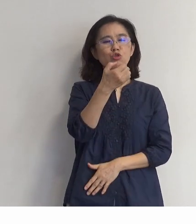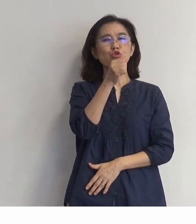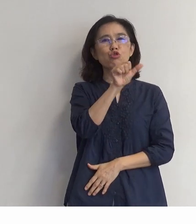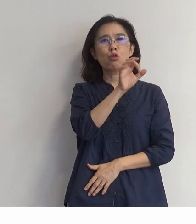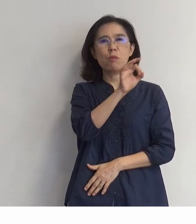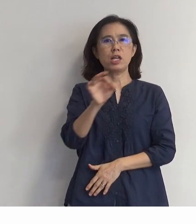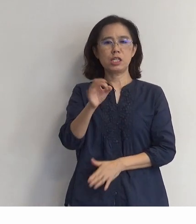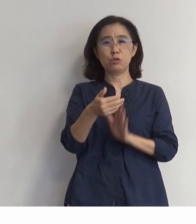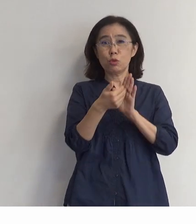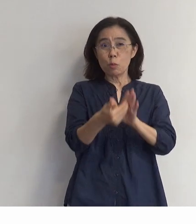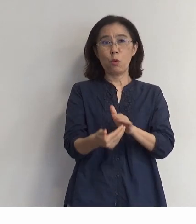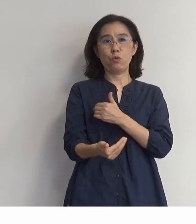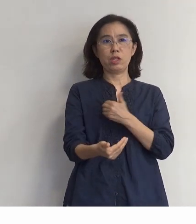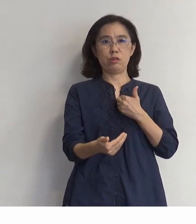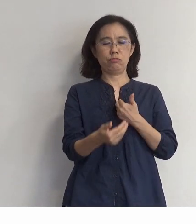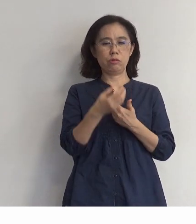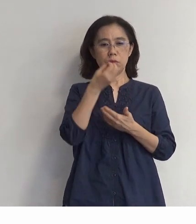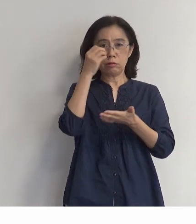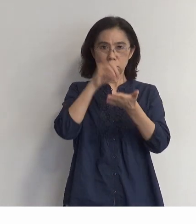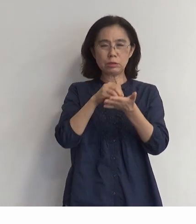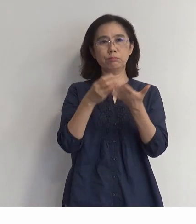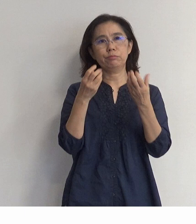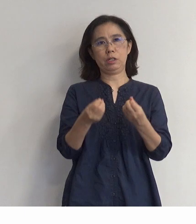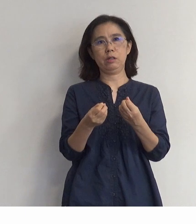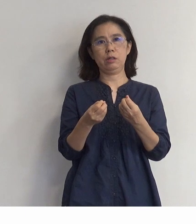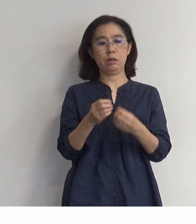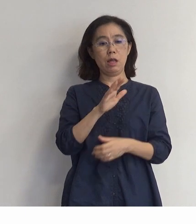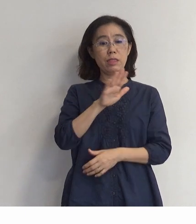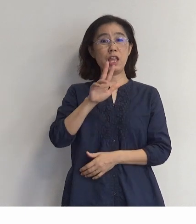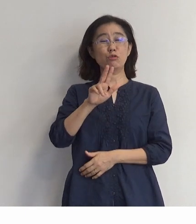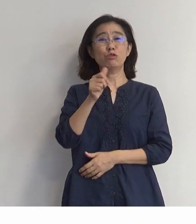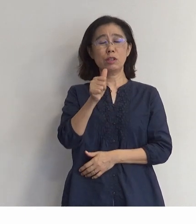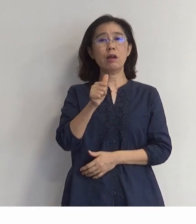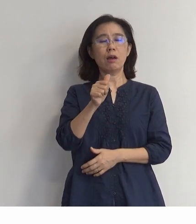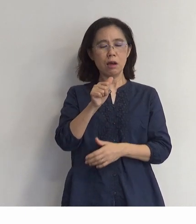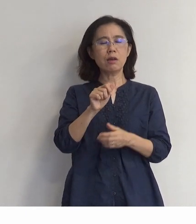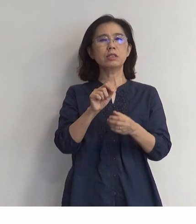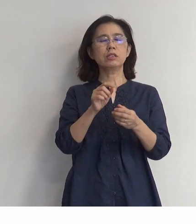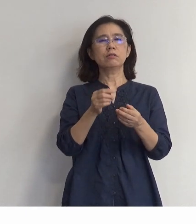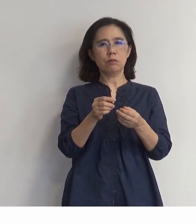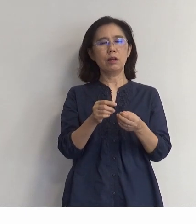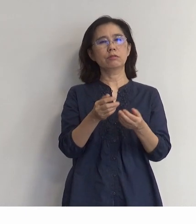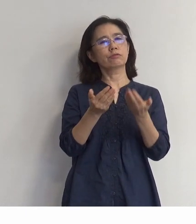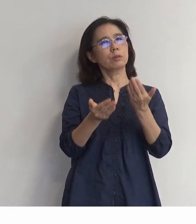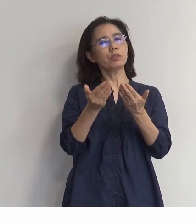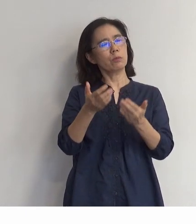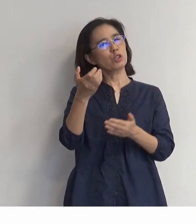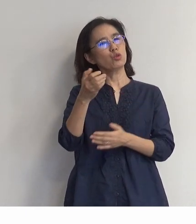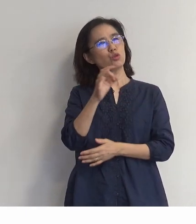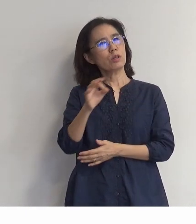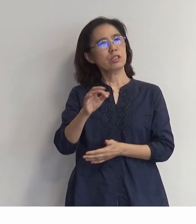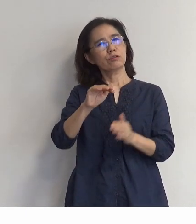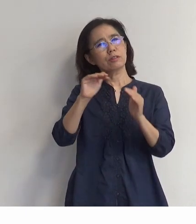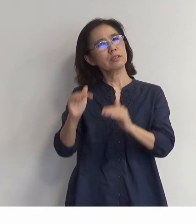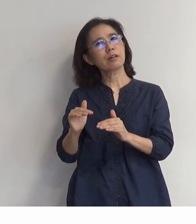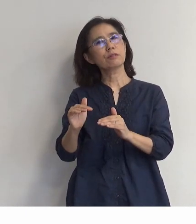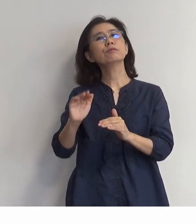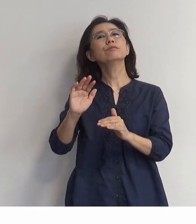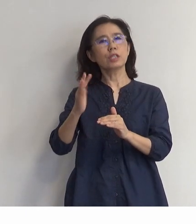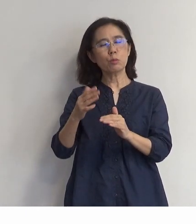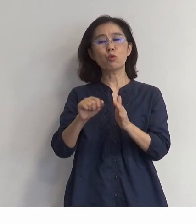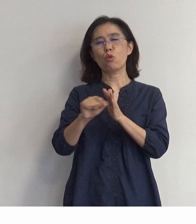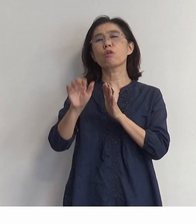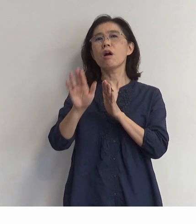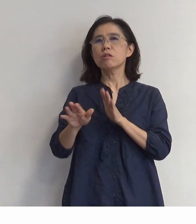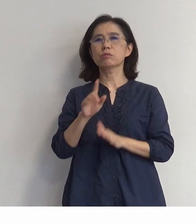予防することが確認されています。デルタ株に対しては少し落ちるものの 90% 近い効果があると